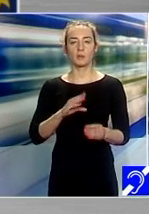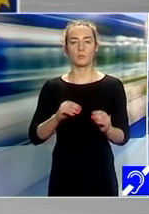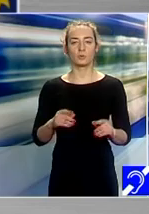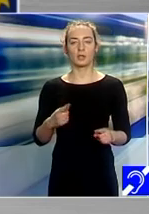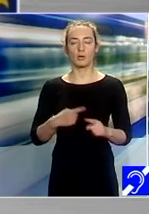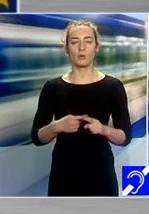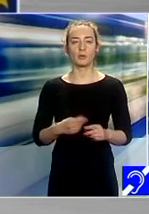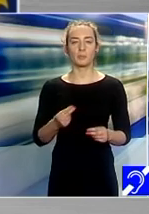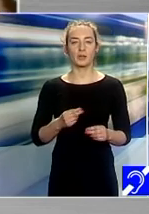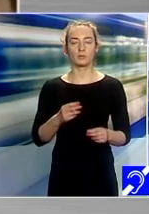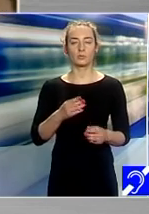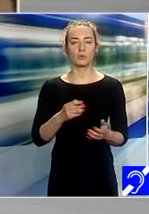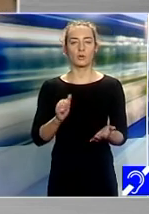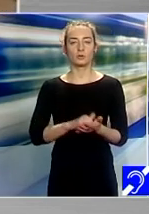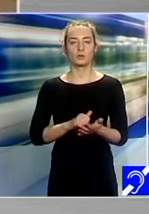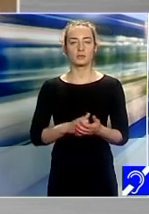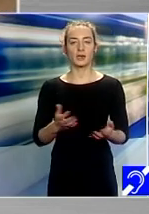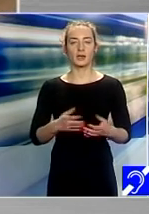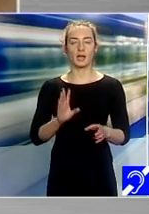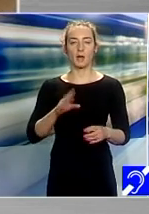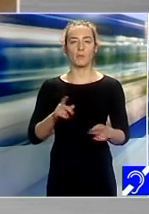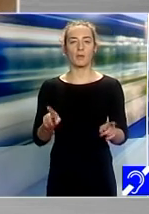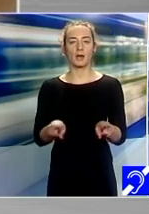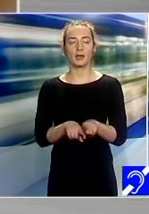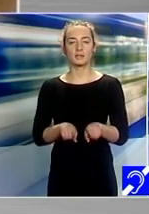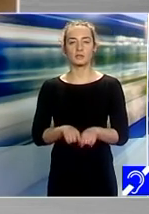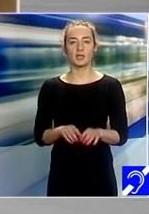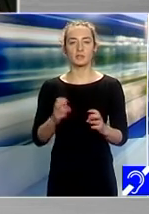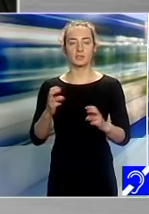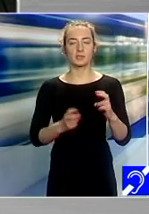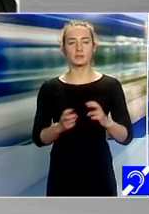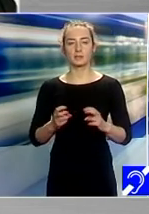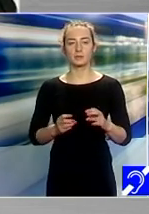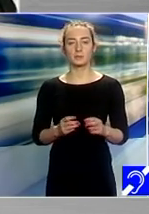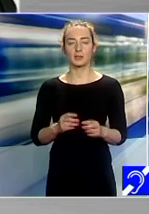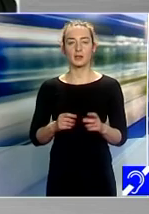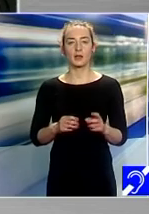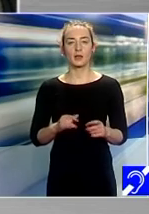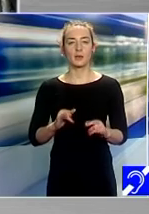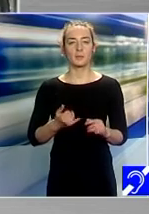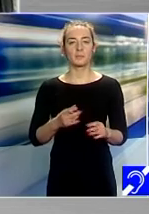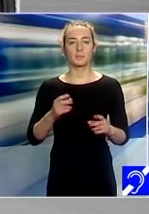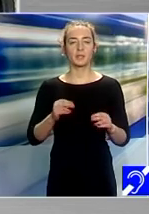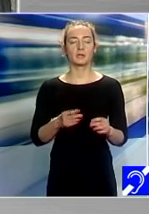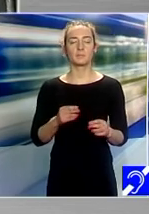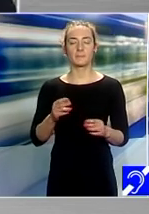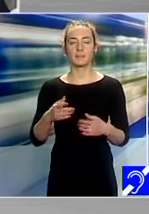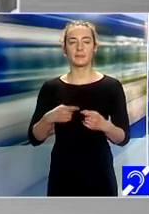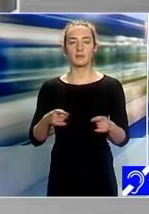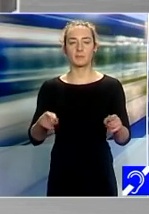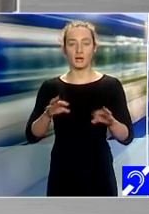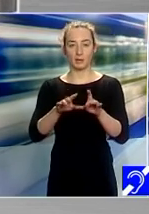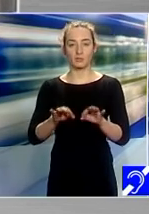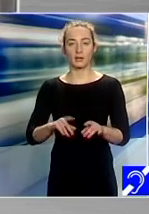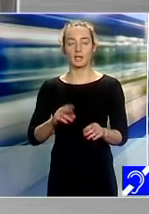dosare care vizează chiar aceeași instituție. Prin sistemele informatice ar trebui să punem la punct o modalitate prin care